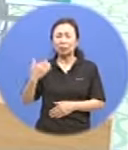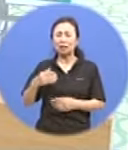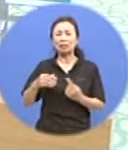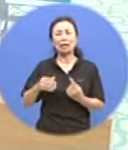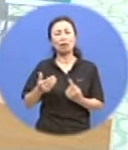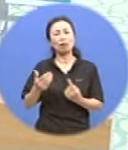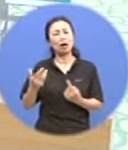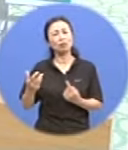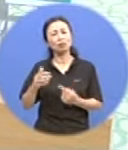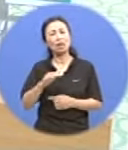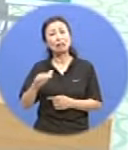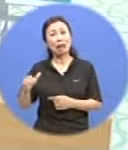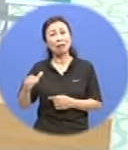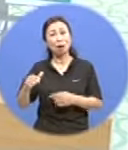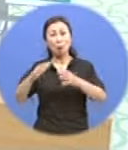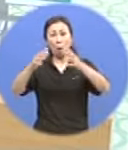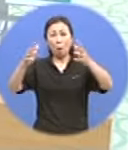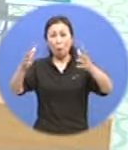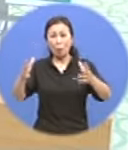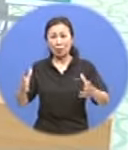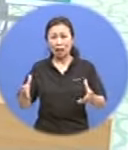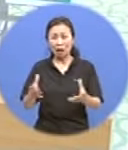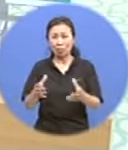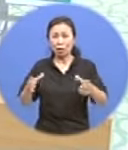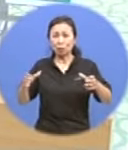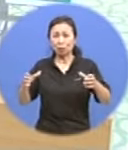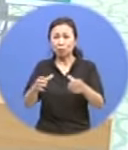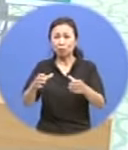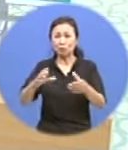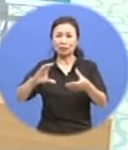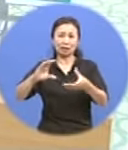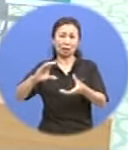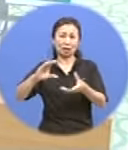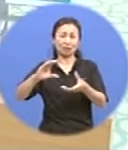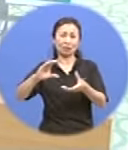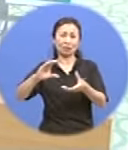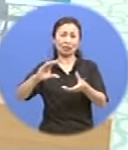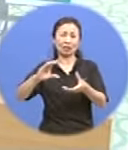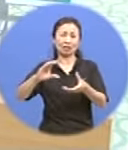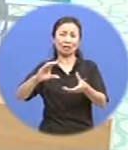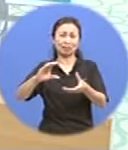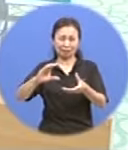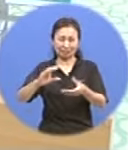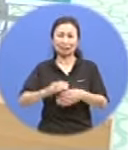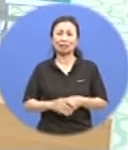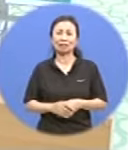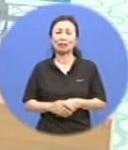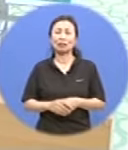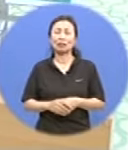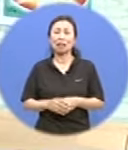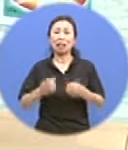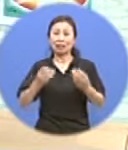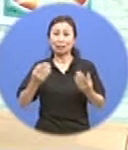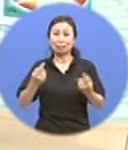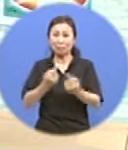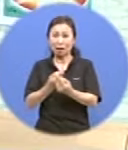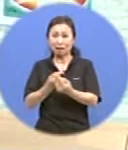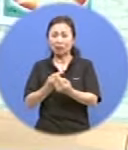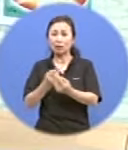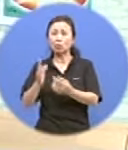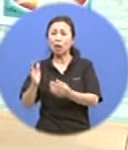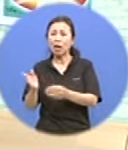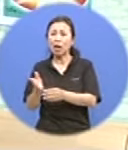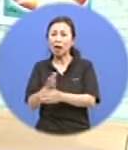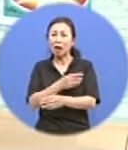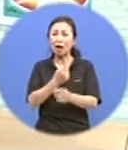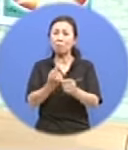って、いろんな意味で非常に洗浄力も上がって、ポッと飛んだわけですね、あれから毎年1